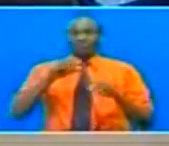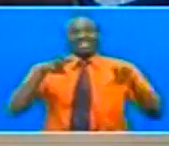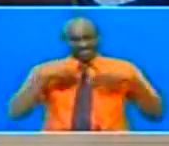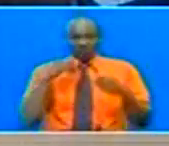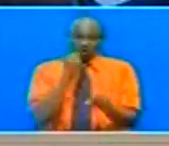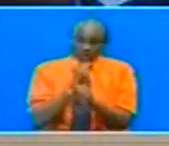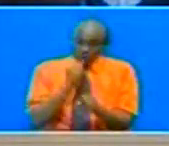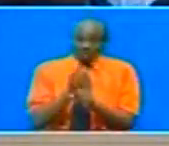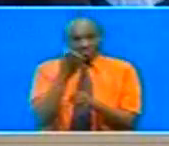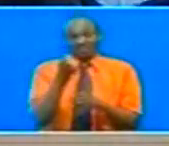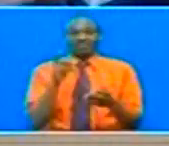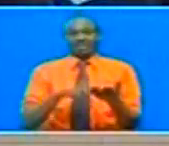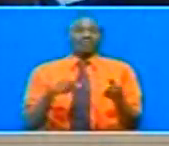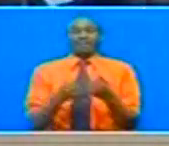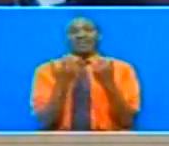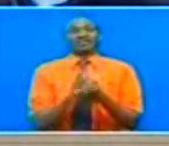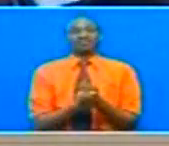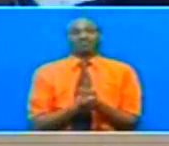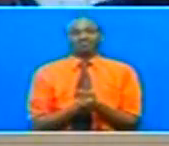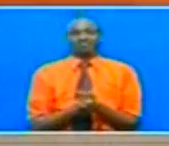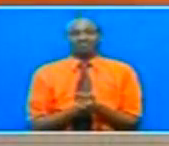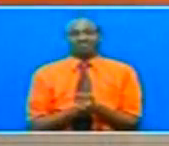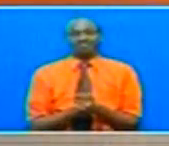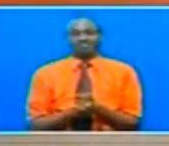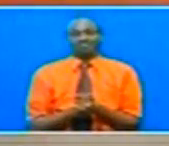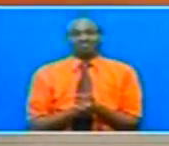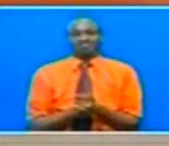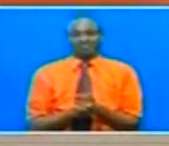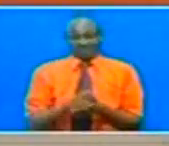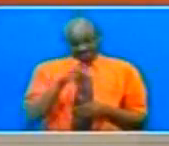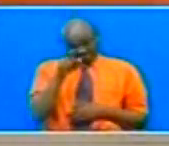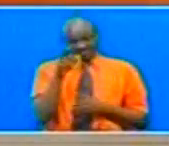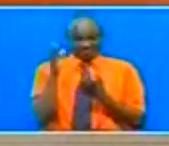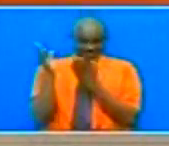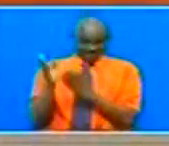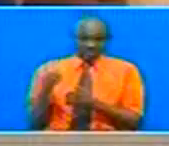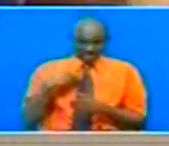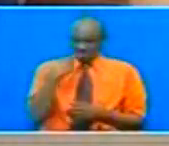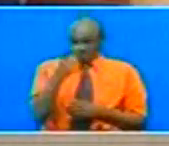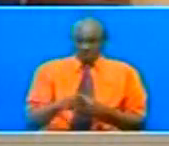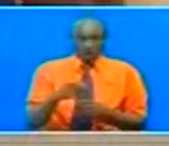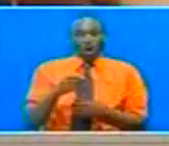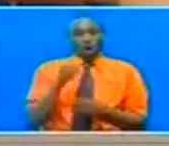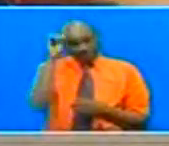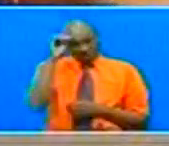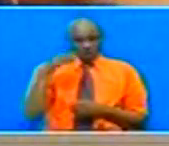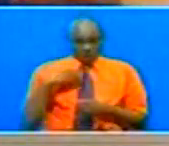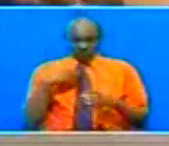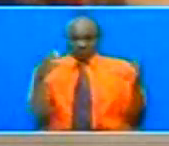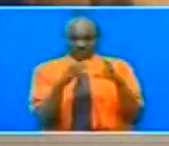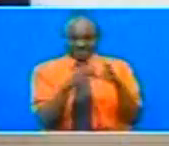can take the job. If I don't want to take the job, then I don't take the job. Joseph Nkaiseri apuuza kauli ya chama